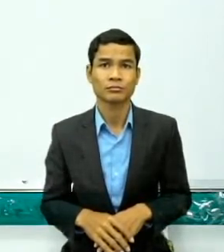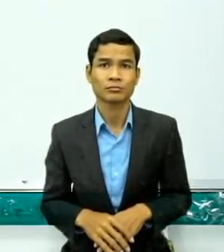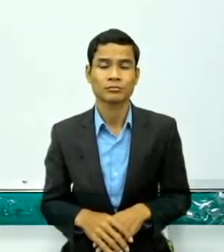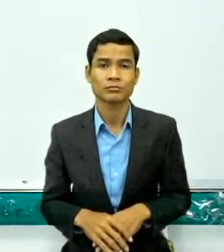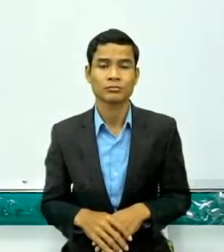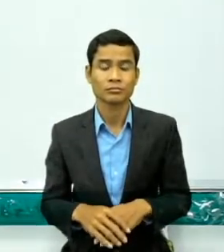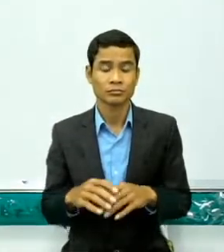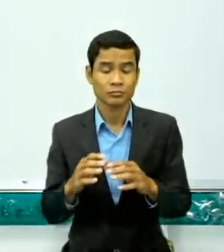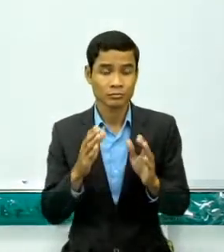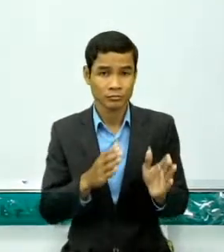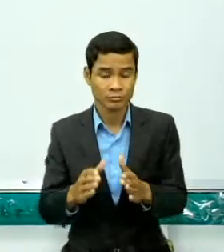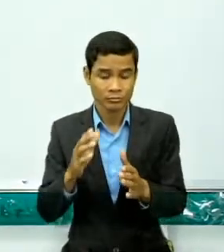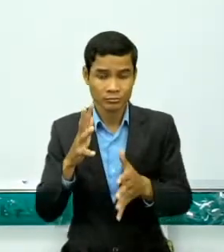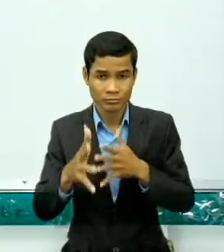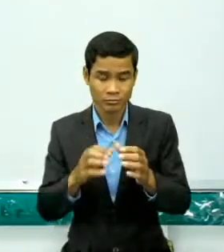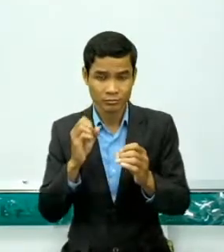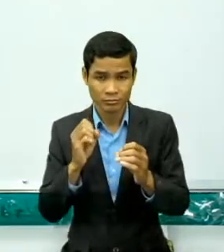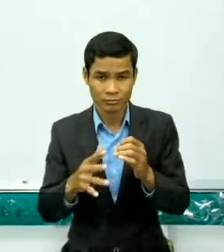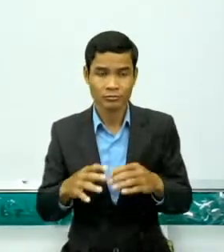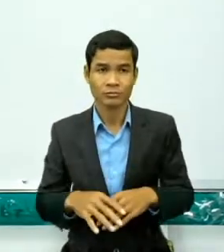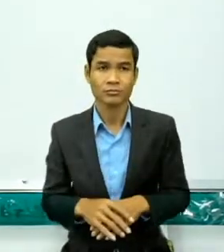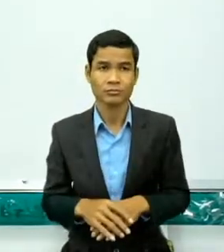ចាត្រៀមខ្លួនអានចាប់ផ្ដើម